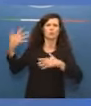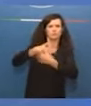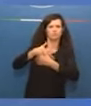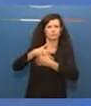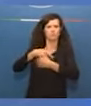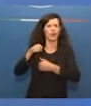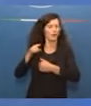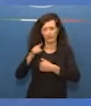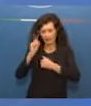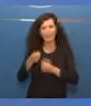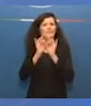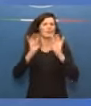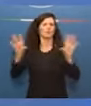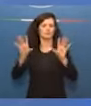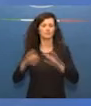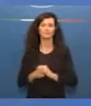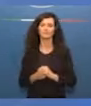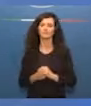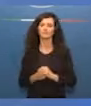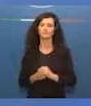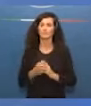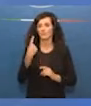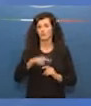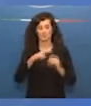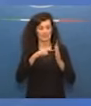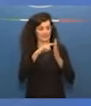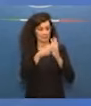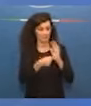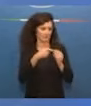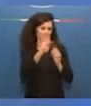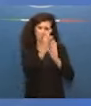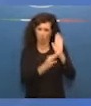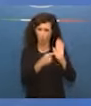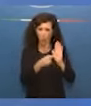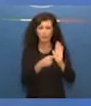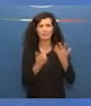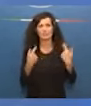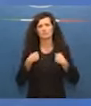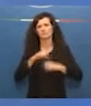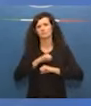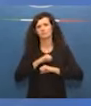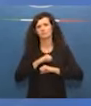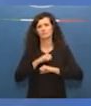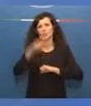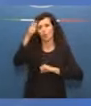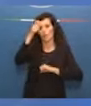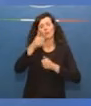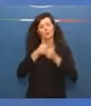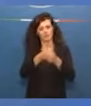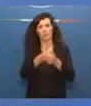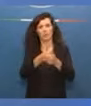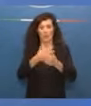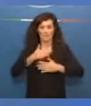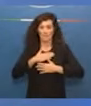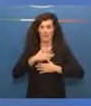su questi punti io ritengo che debba essere questa la linea del governo è stata la linea del